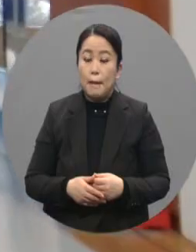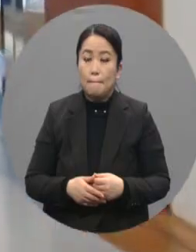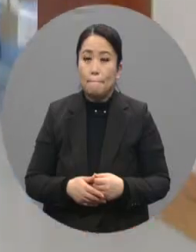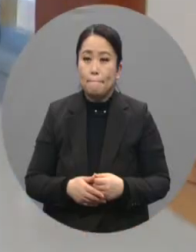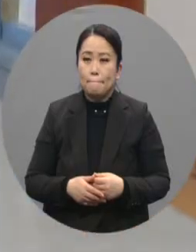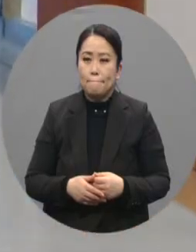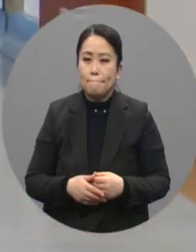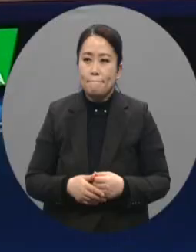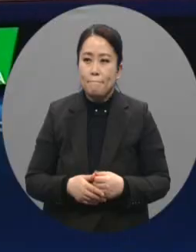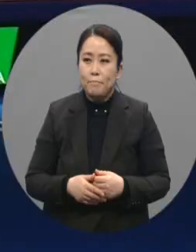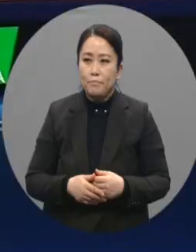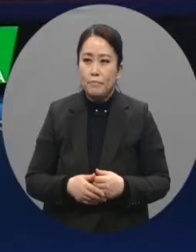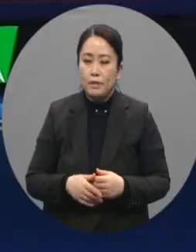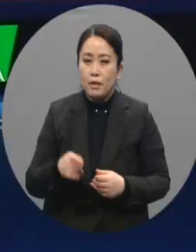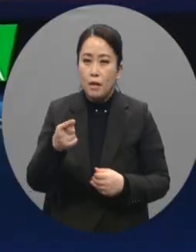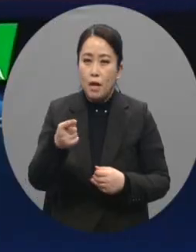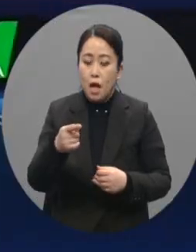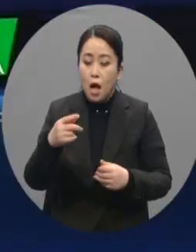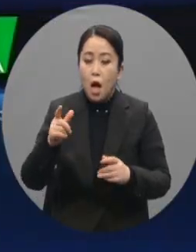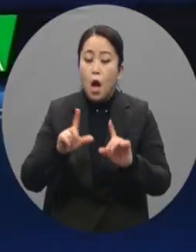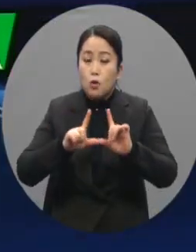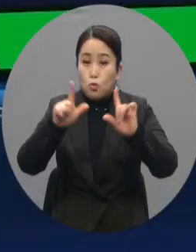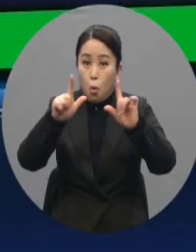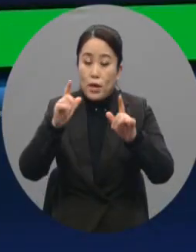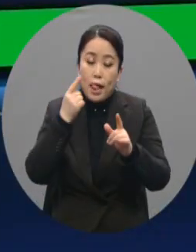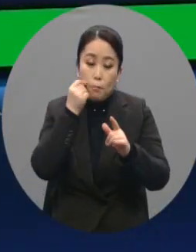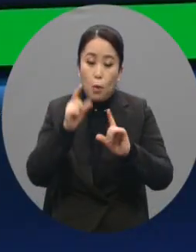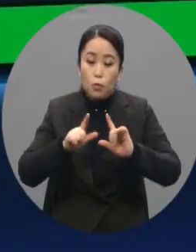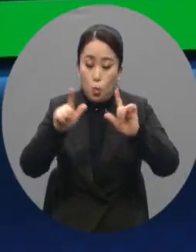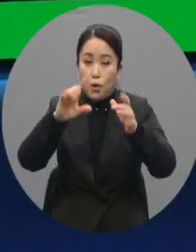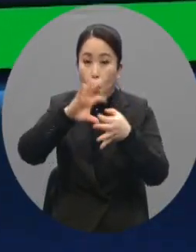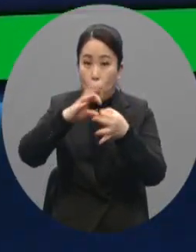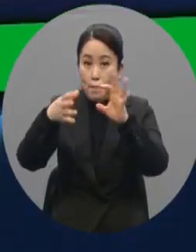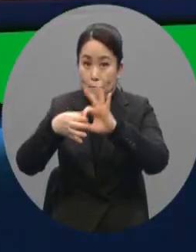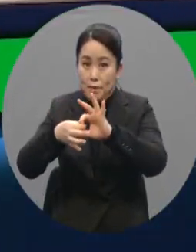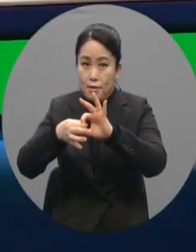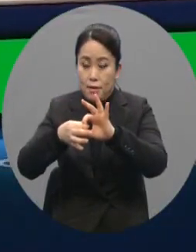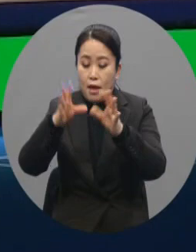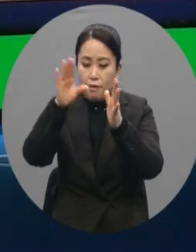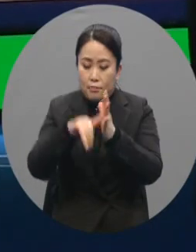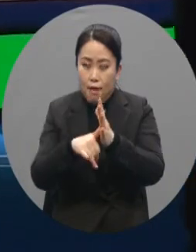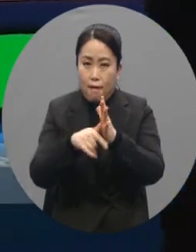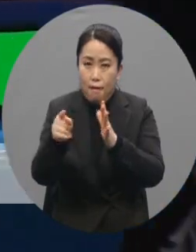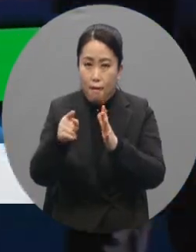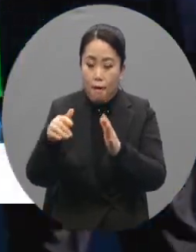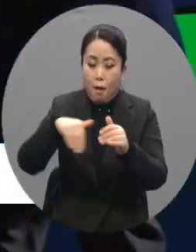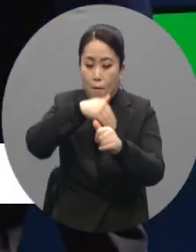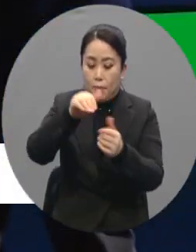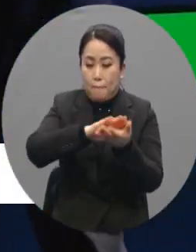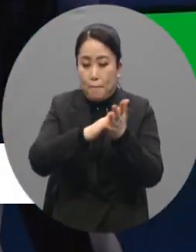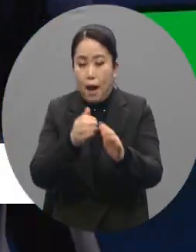그렇지, 찔러. 도쿄 올림픽을 뒤집어 놓은 한국의 펜싱 사브르팀.